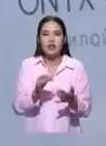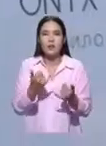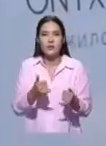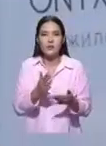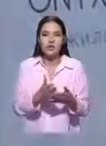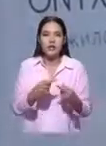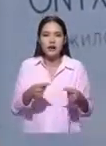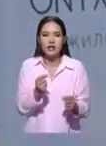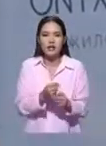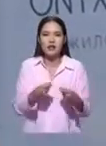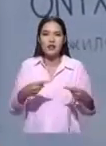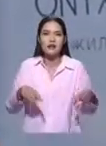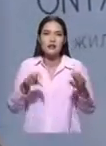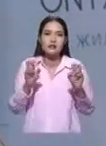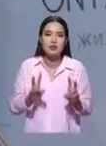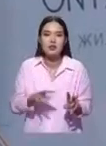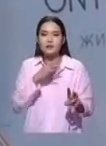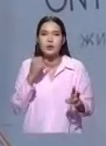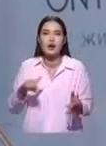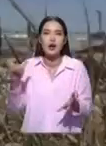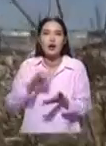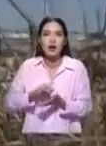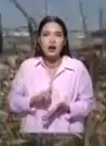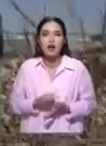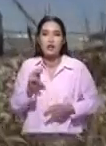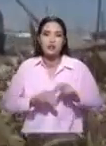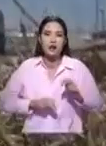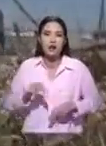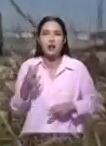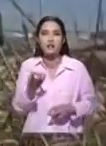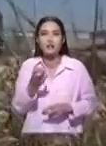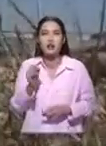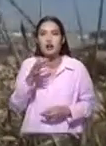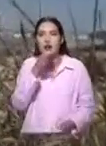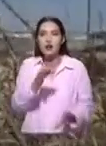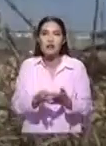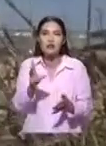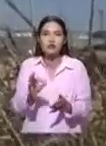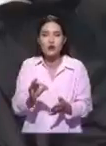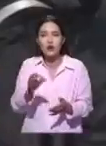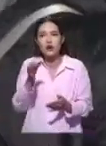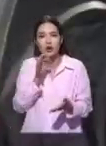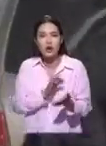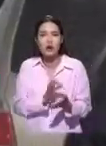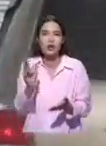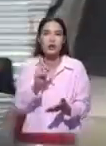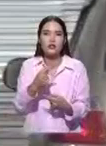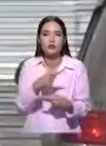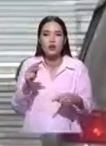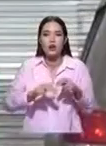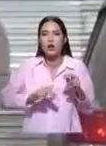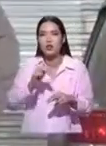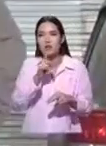порядке. Строительная компания, в свою очередь, предоставила по ситуации письменный ответ. В нем отмечается, что о просрочках речи не идет.